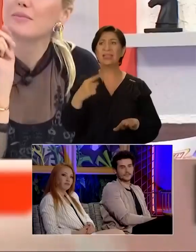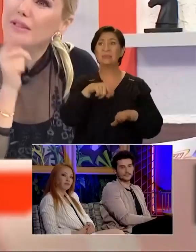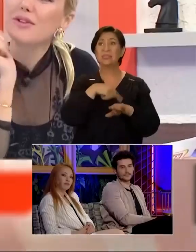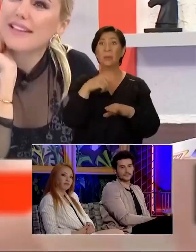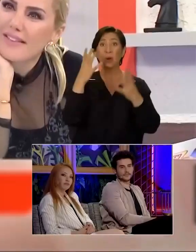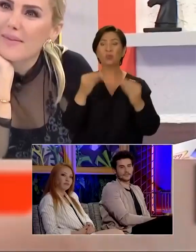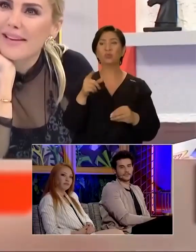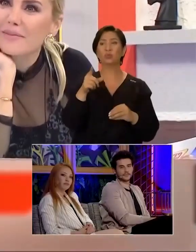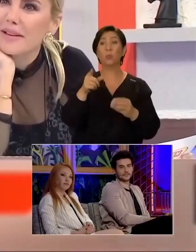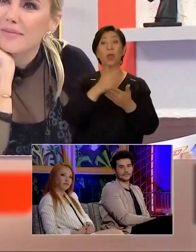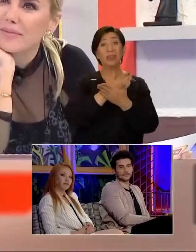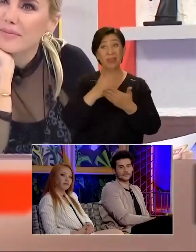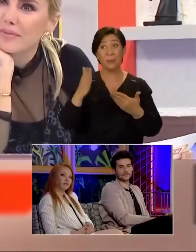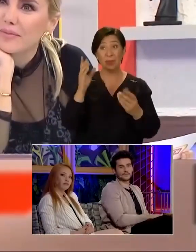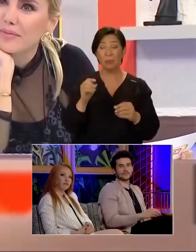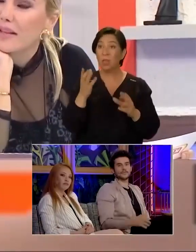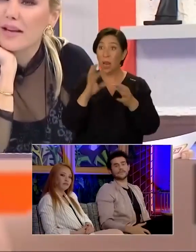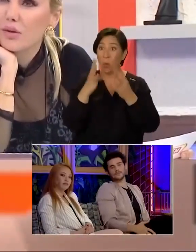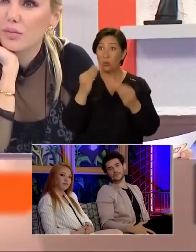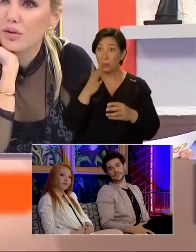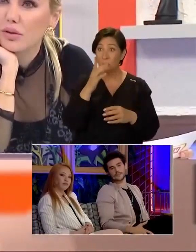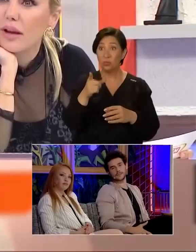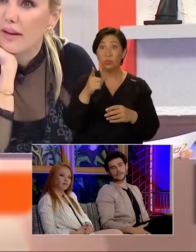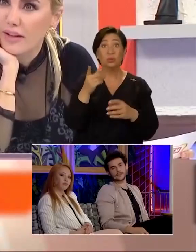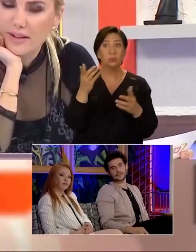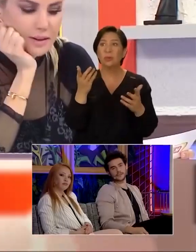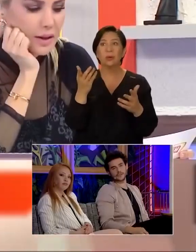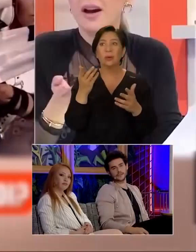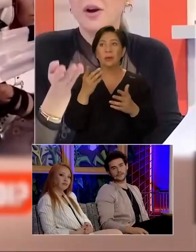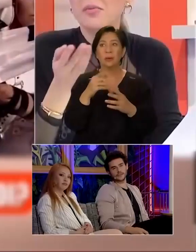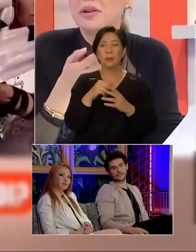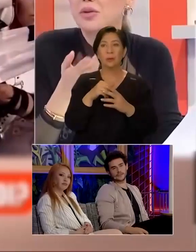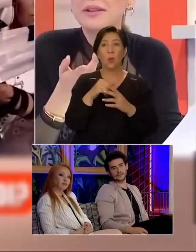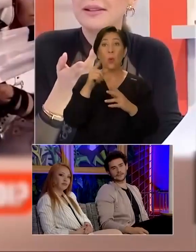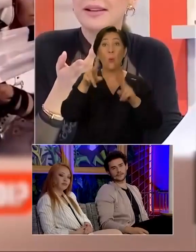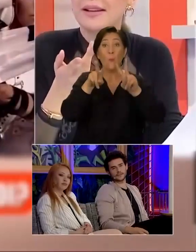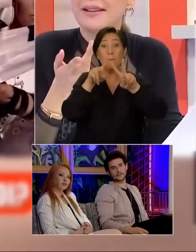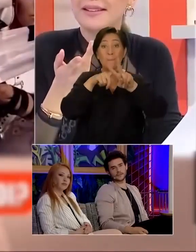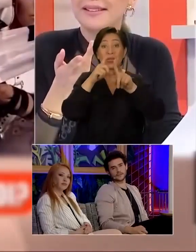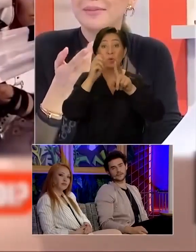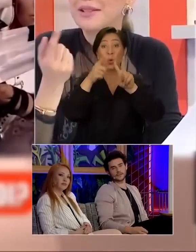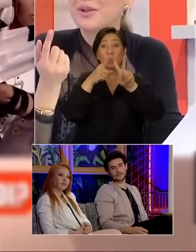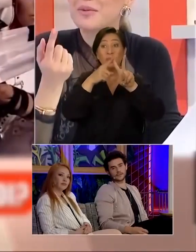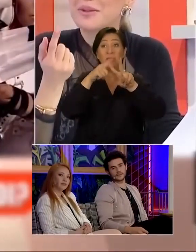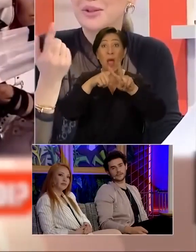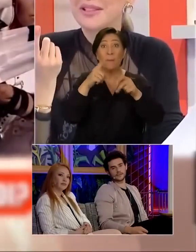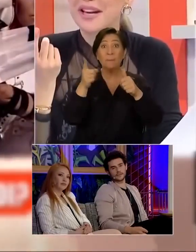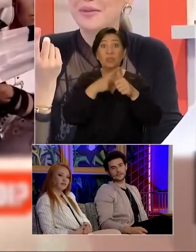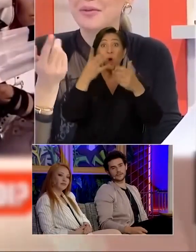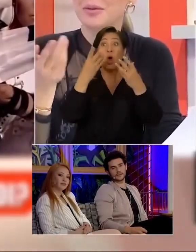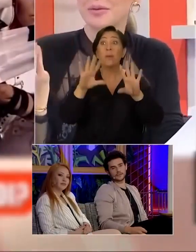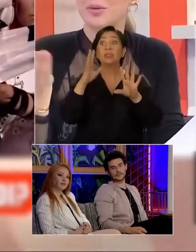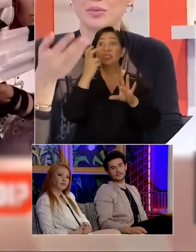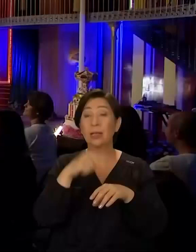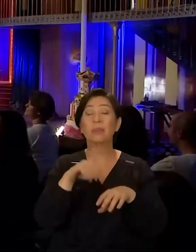O zaman Madonna ile devam edelim mi? Aa neler oldu ya? Televizyon yarışmasından bahsediyorsun evet. Değil mi? Ama Madonna'nın birinci olamaması çok